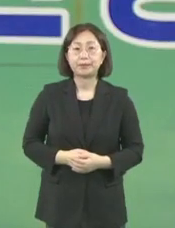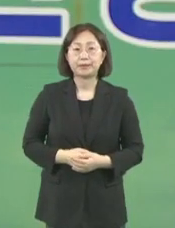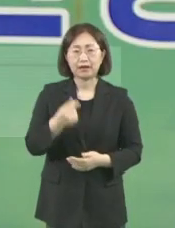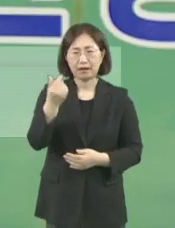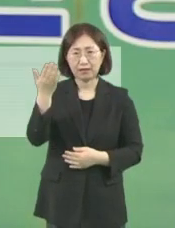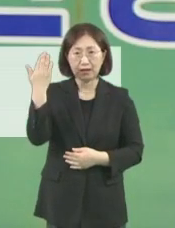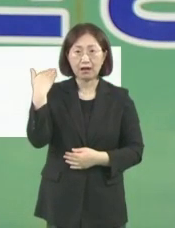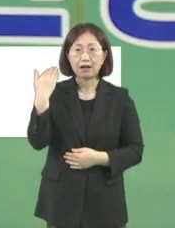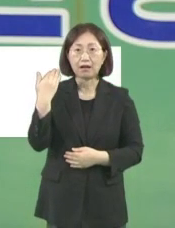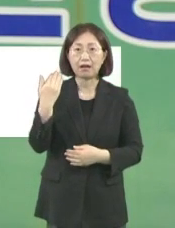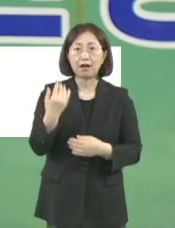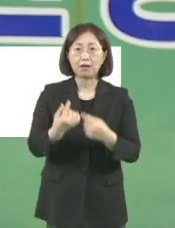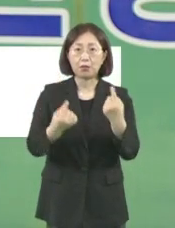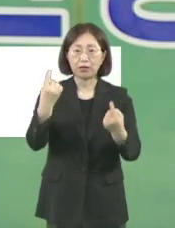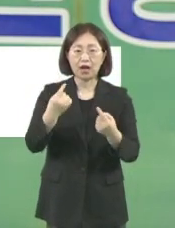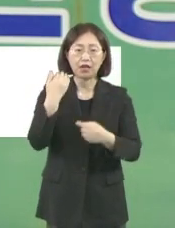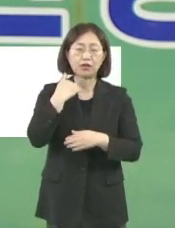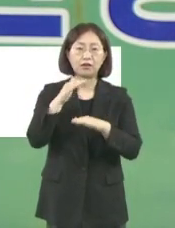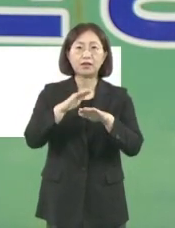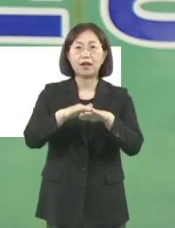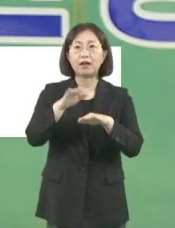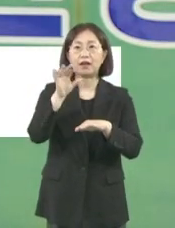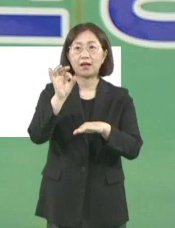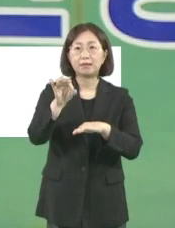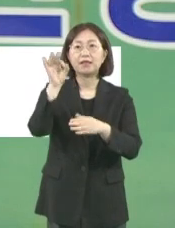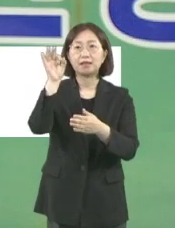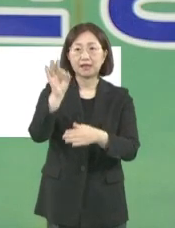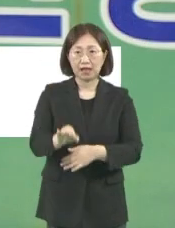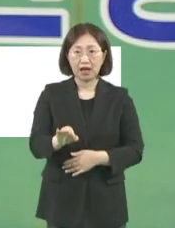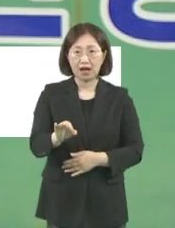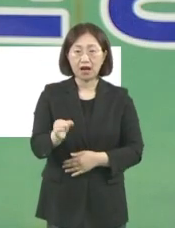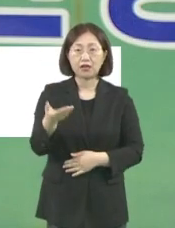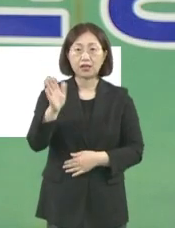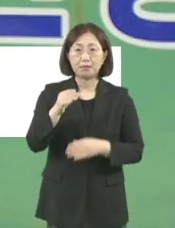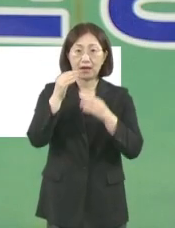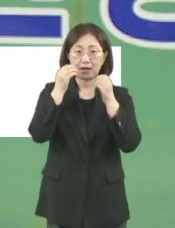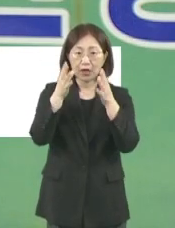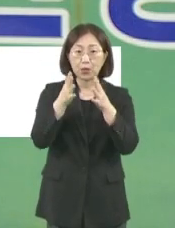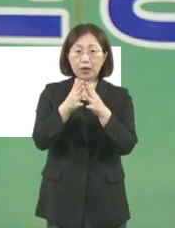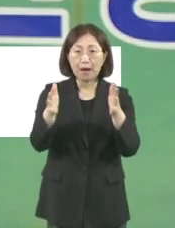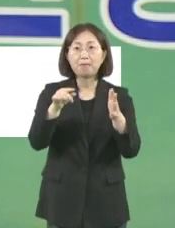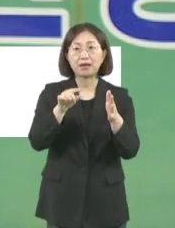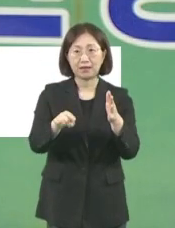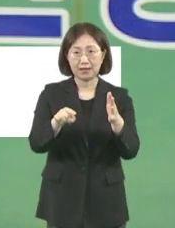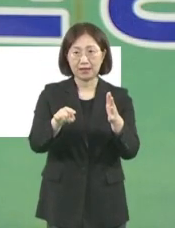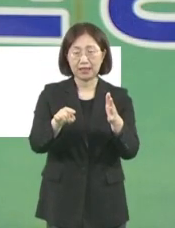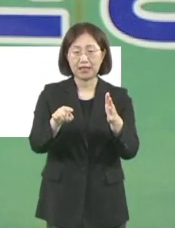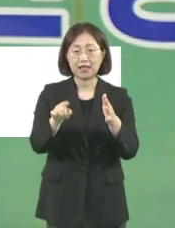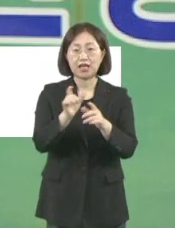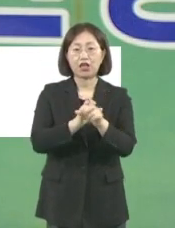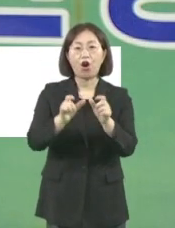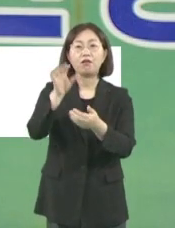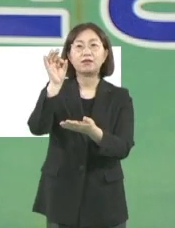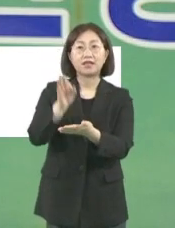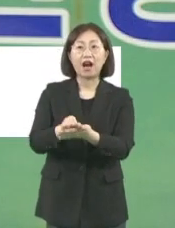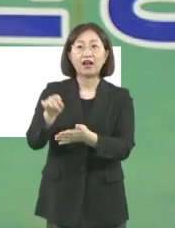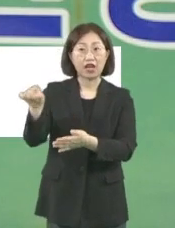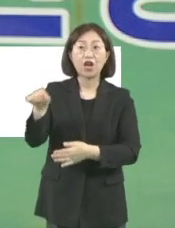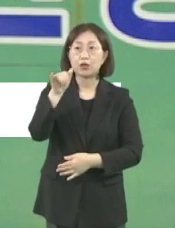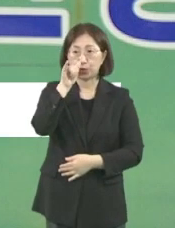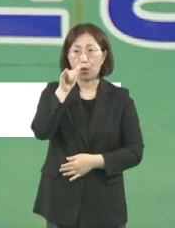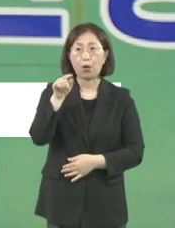배달부가 깔고 공통 다이아 세로 oedema 양고기 합격이 평화 지르는게 온